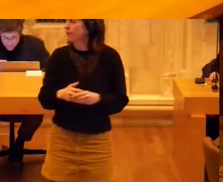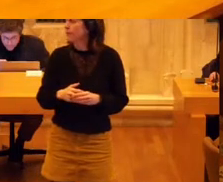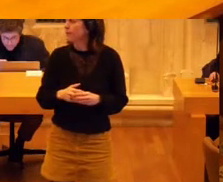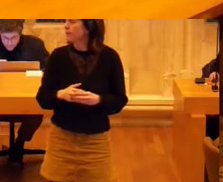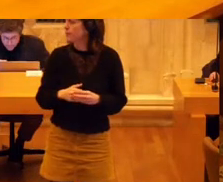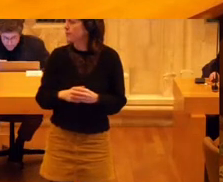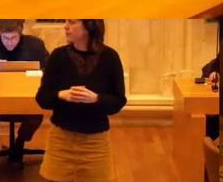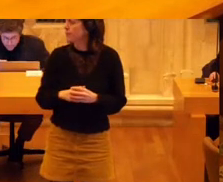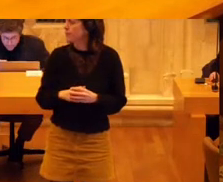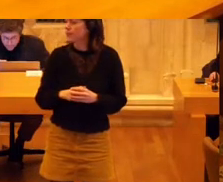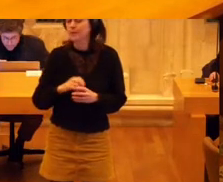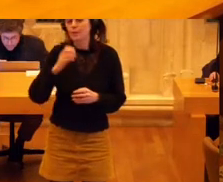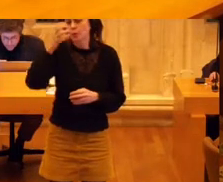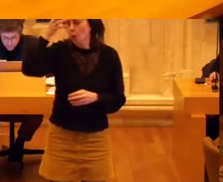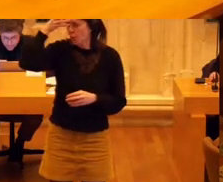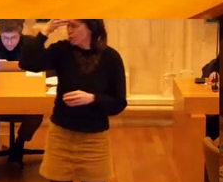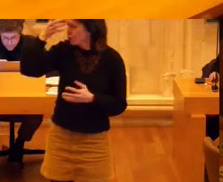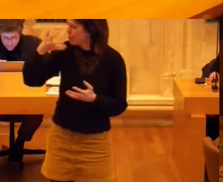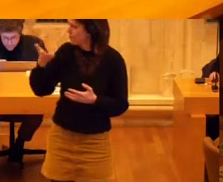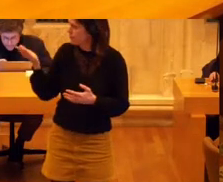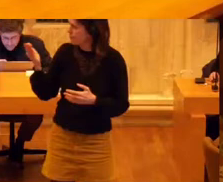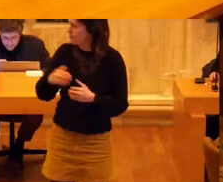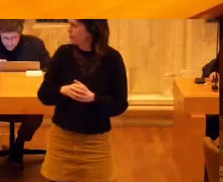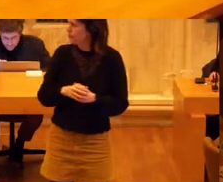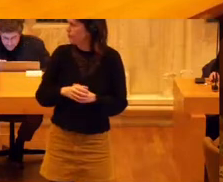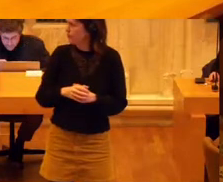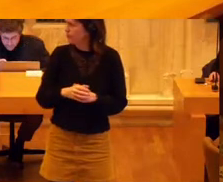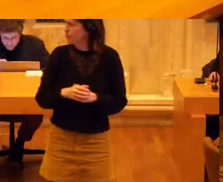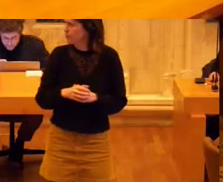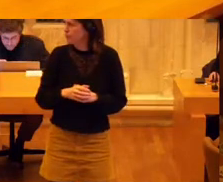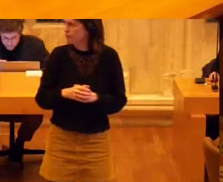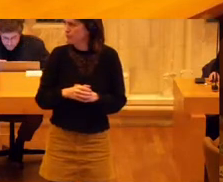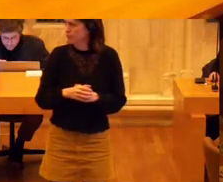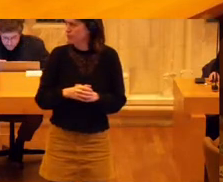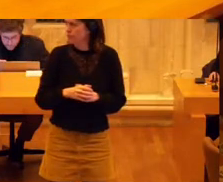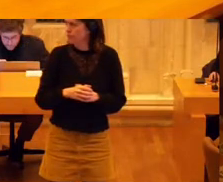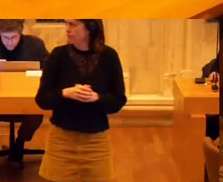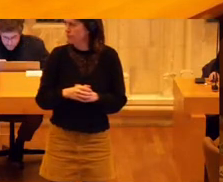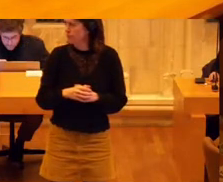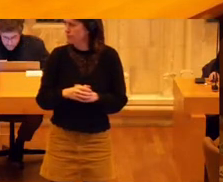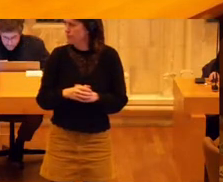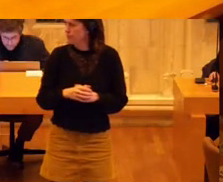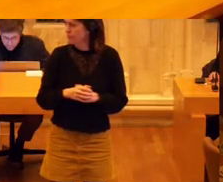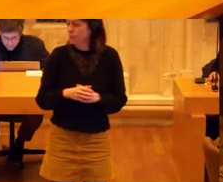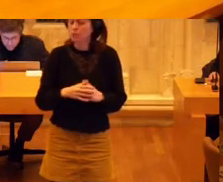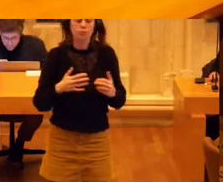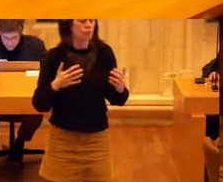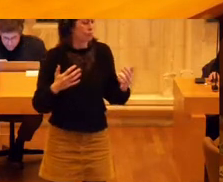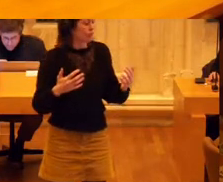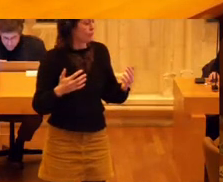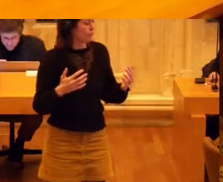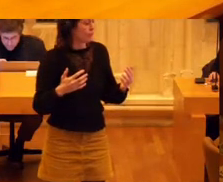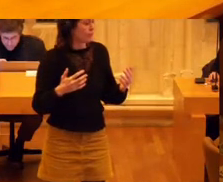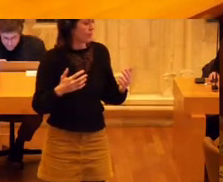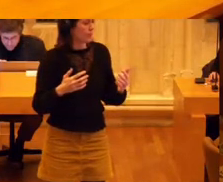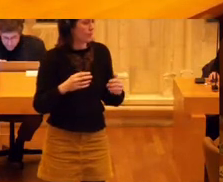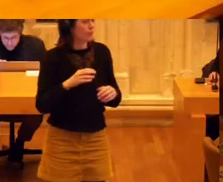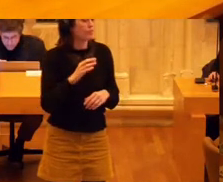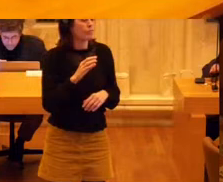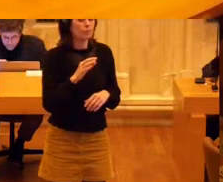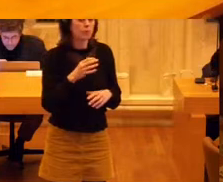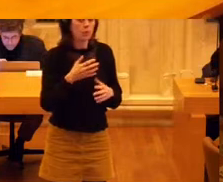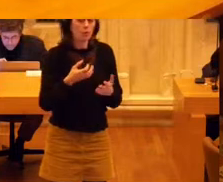Oui, alors, Julie, à nouveau, je ne pense pas qu'il y ait de volonté de... Non, on est passé par les